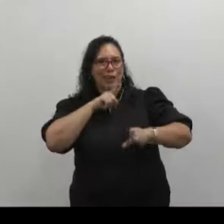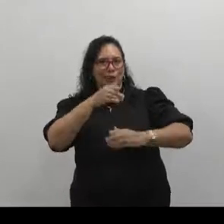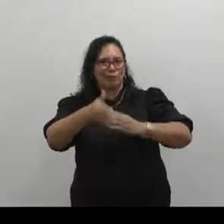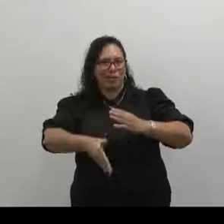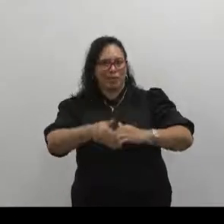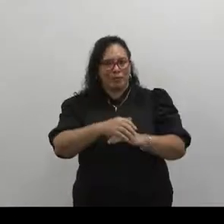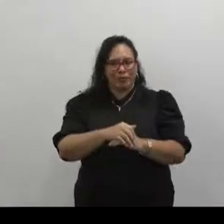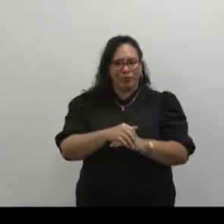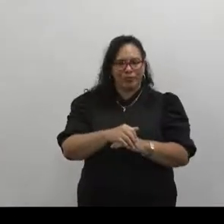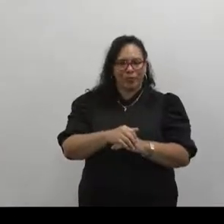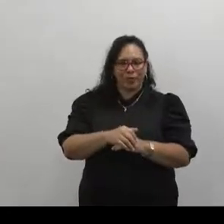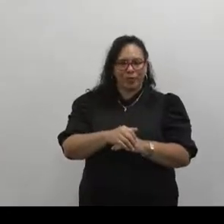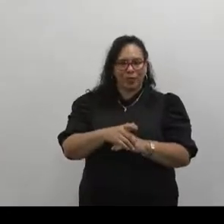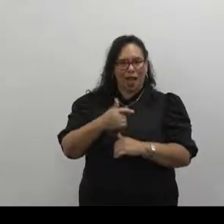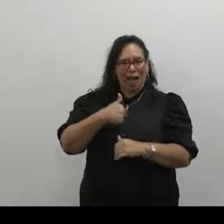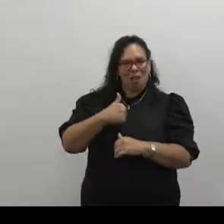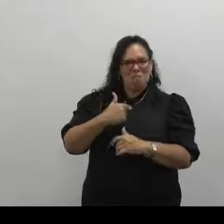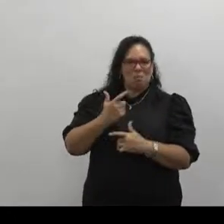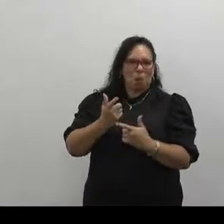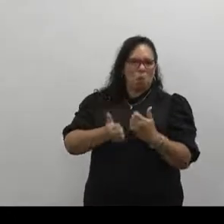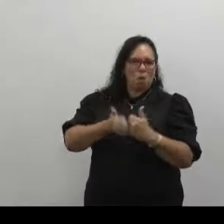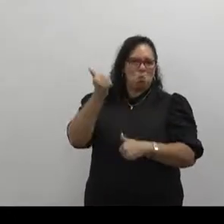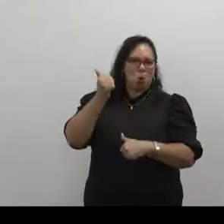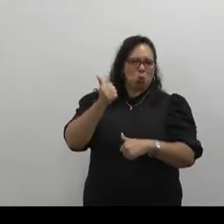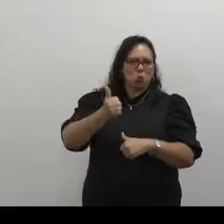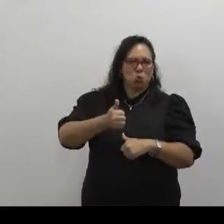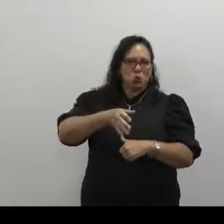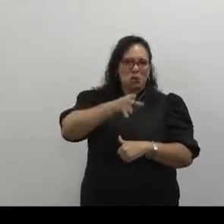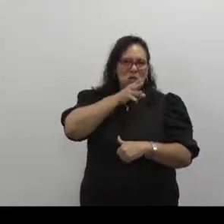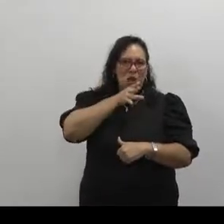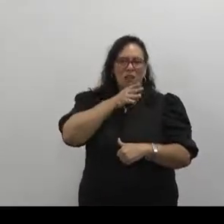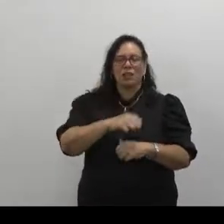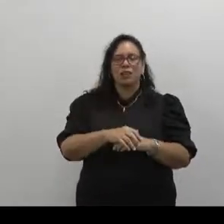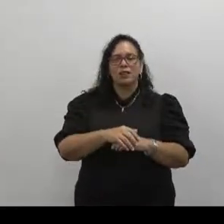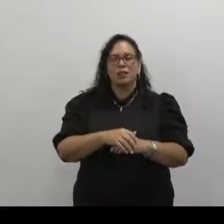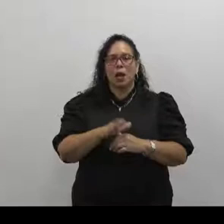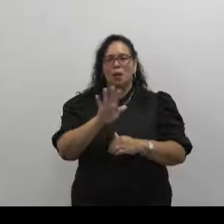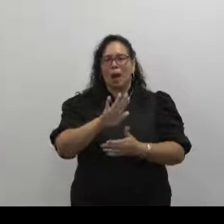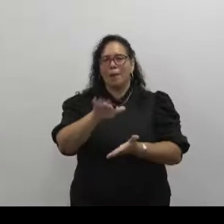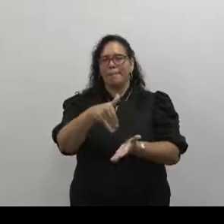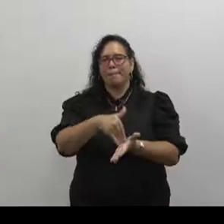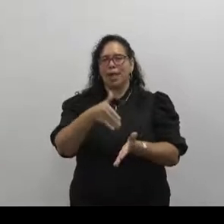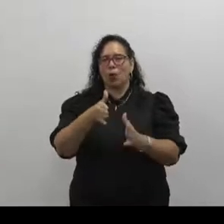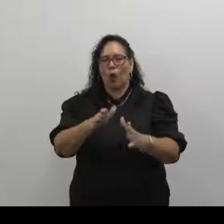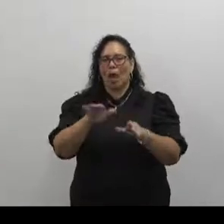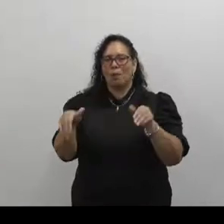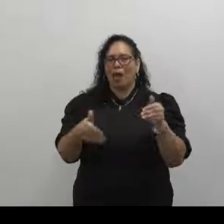rạp xâm nuôi chlóng chlây cái đó